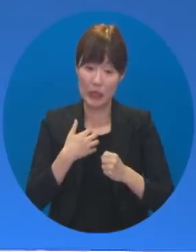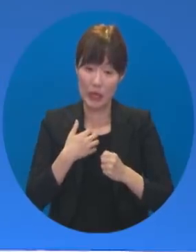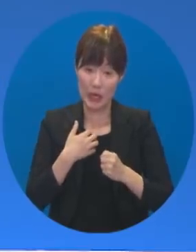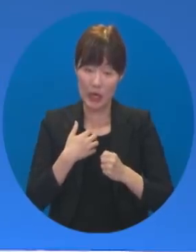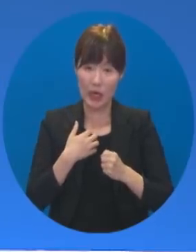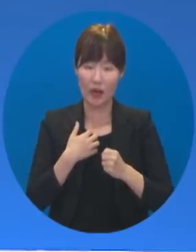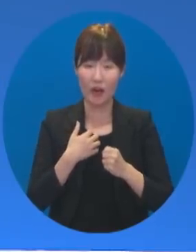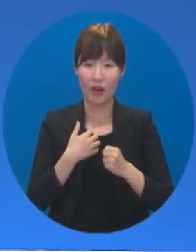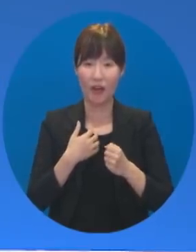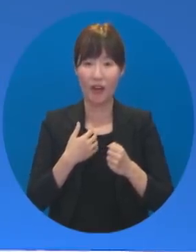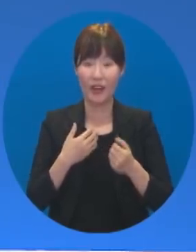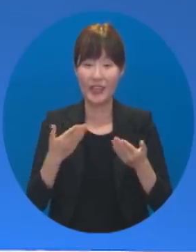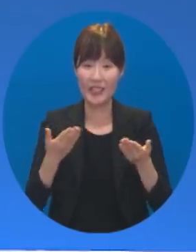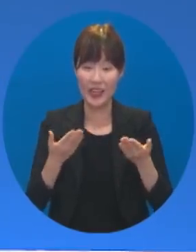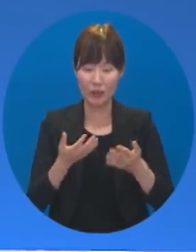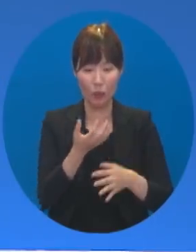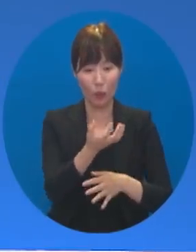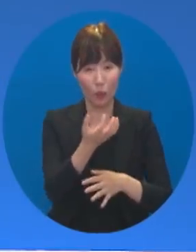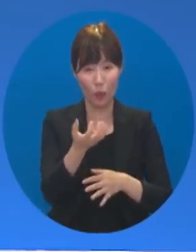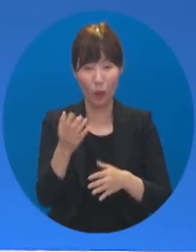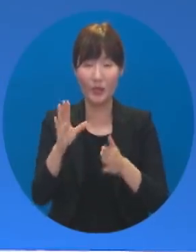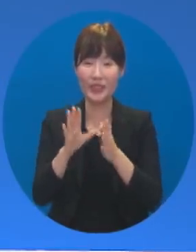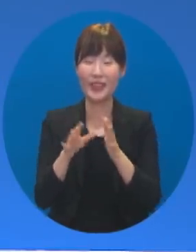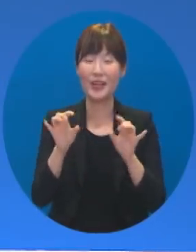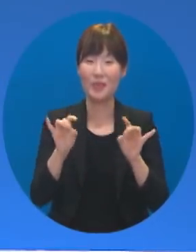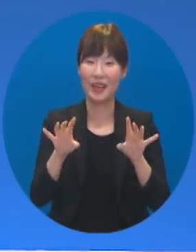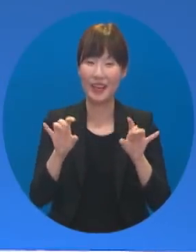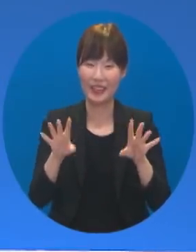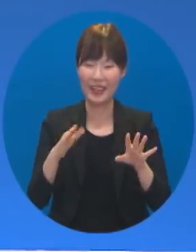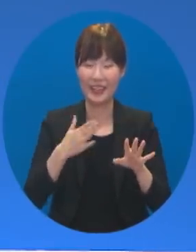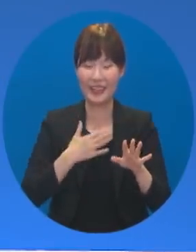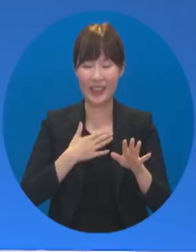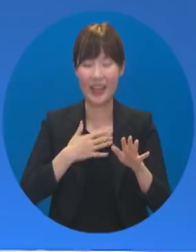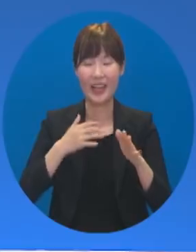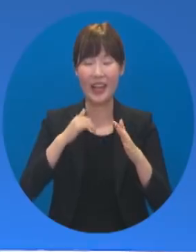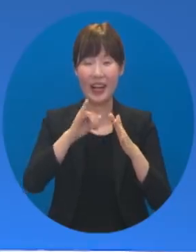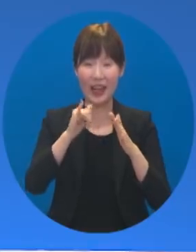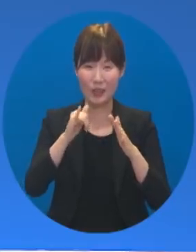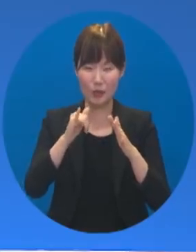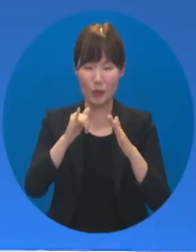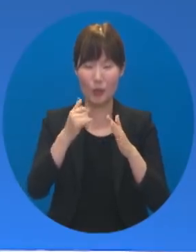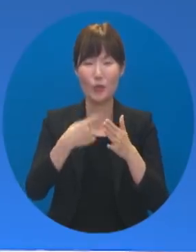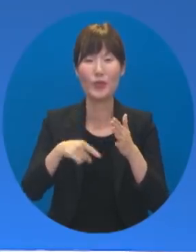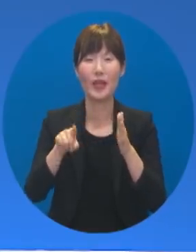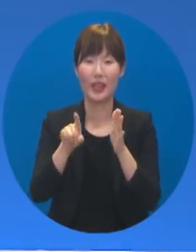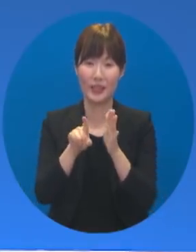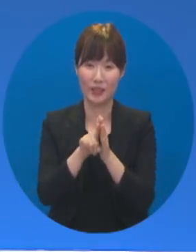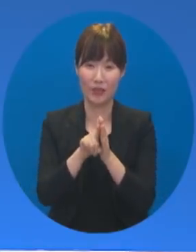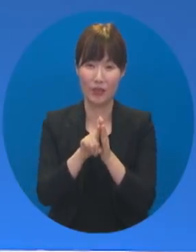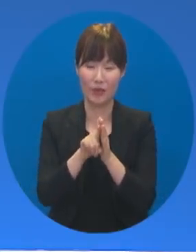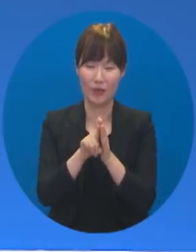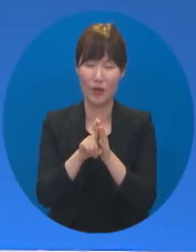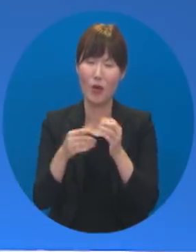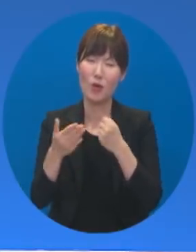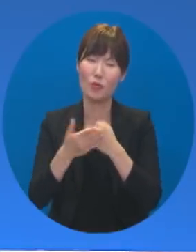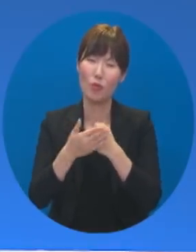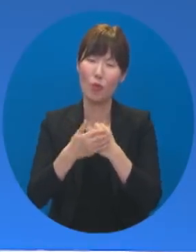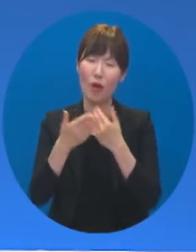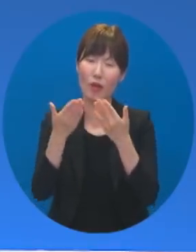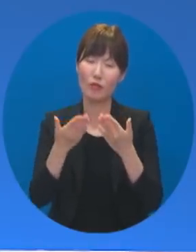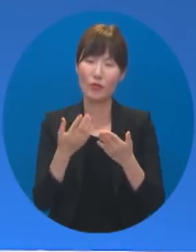교회에서 원기와 저를 위해서 저희 가족을 위해서 기꺼이 어떤 도움이라도 주시려고 애를